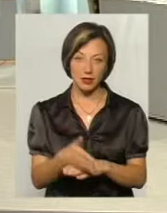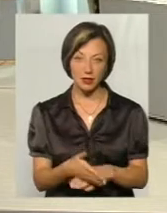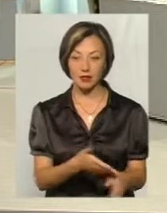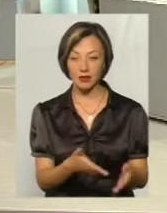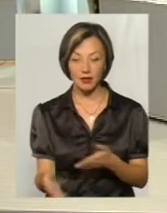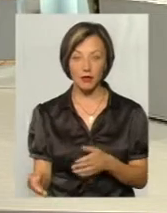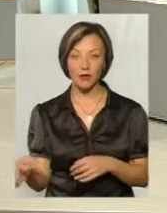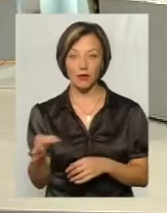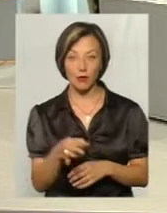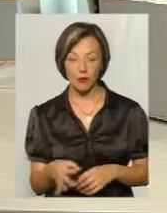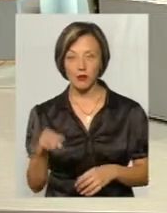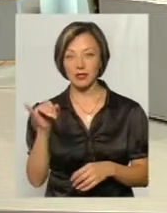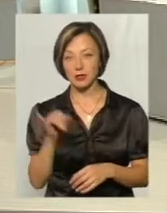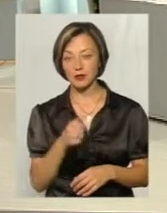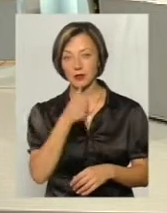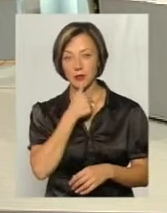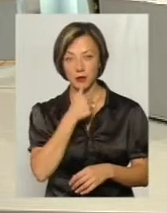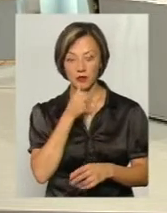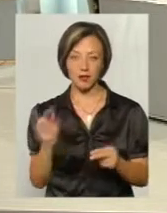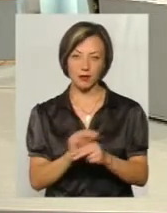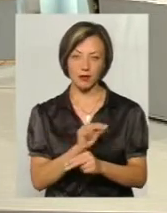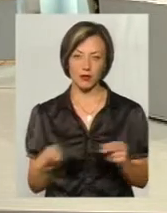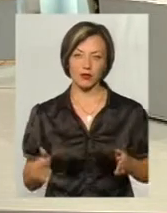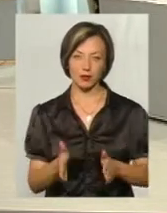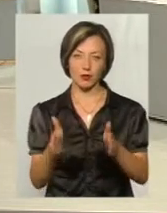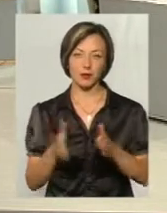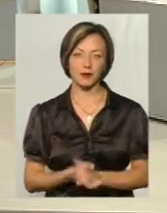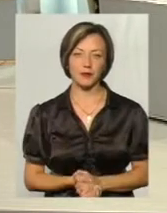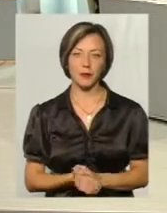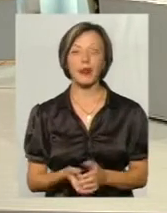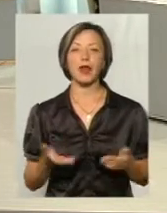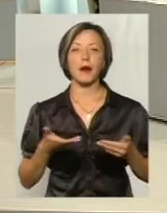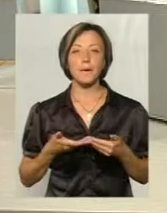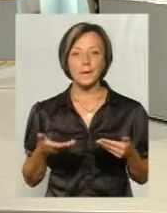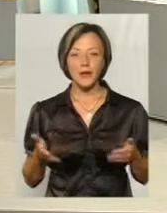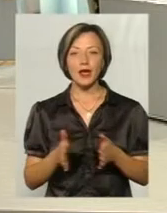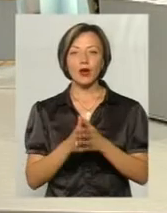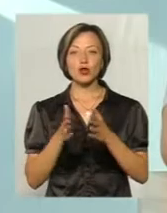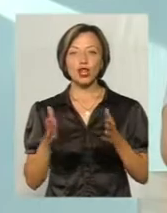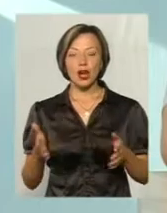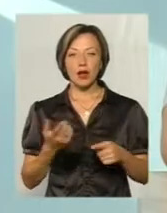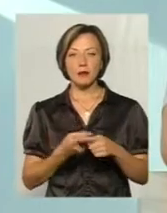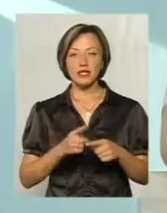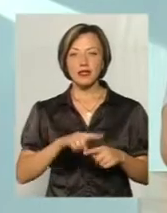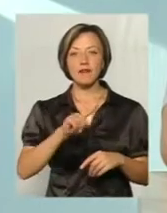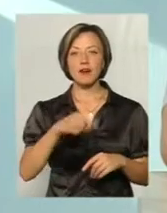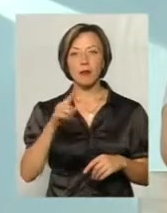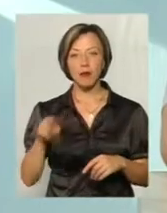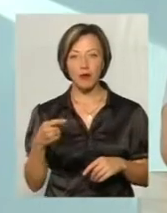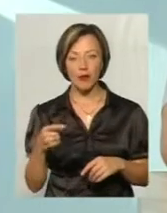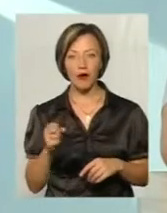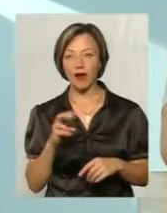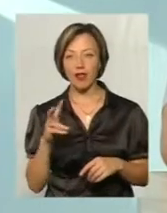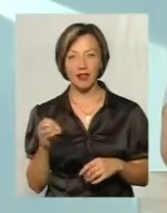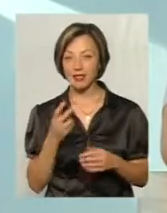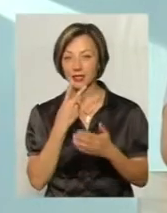нашу область і спробувати ремонтувати дороги? Ми розширяємо ці вимоги і але, на сьогоднішній день. Але не